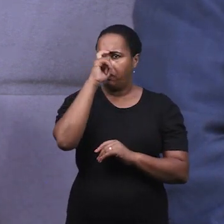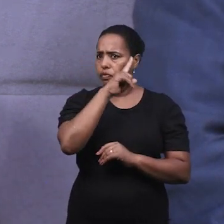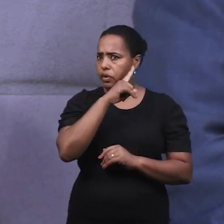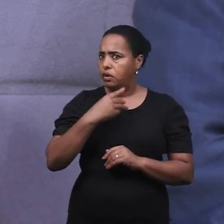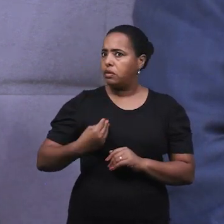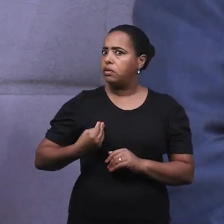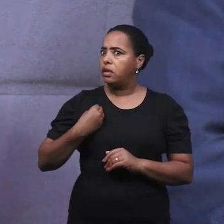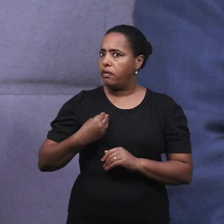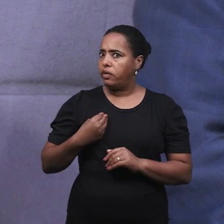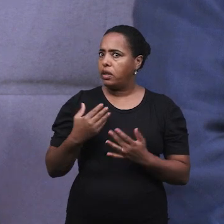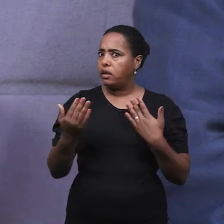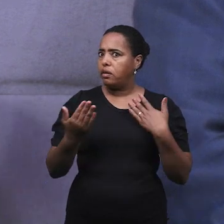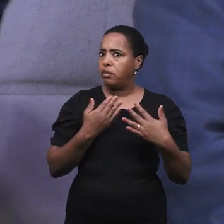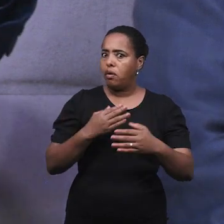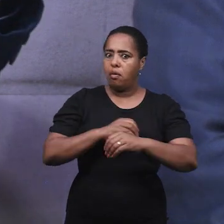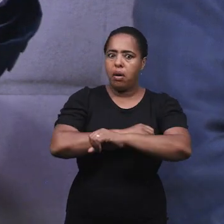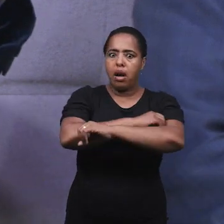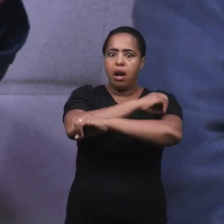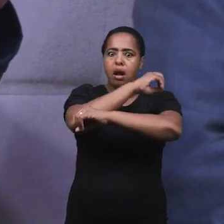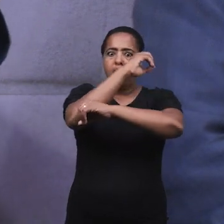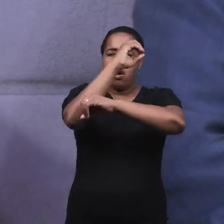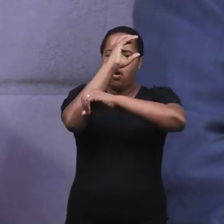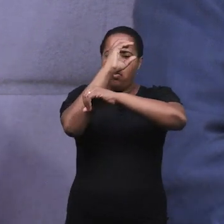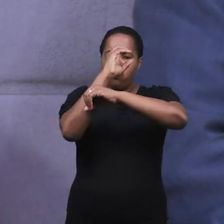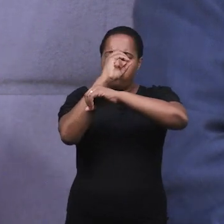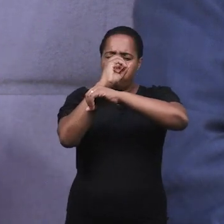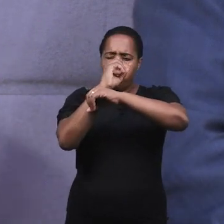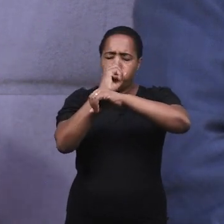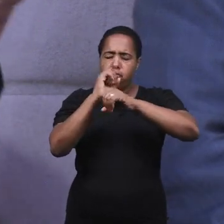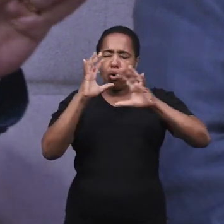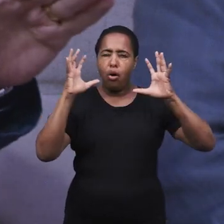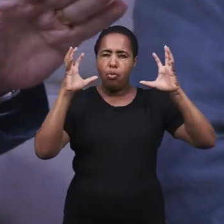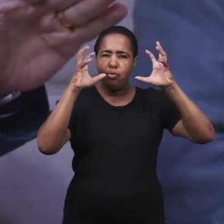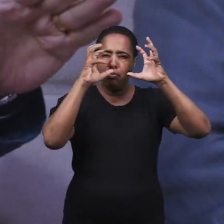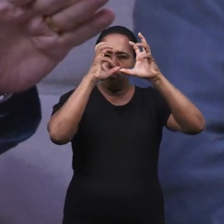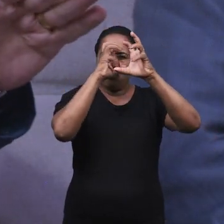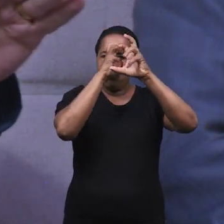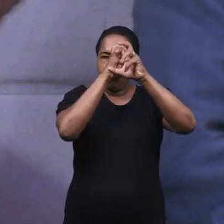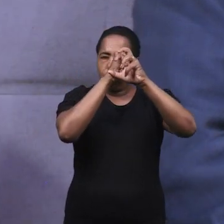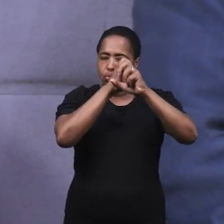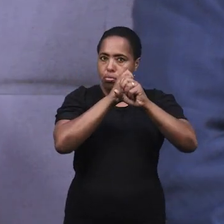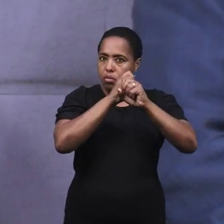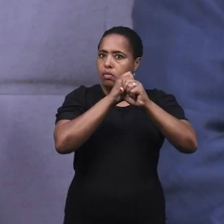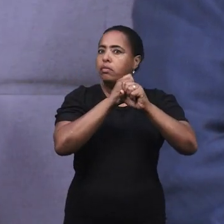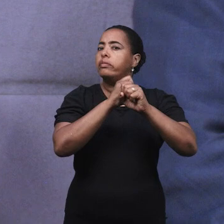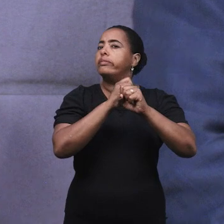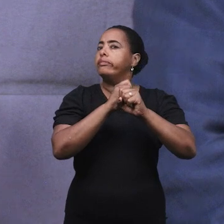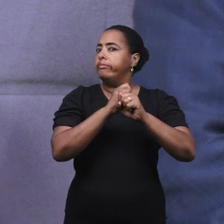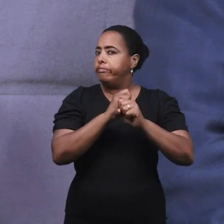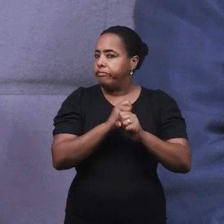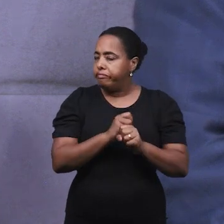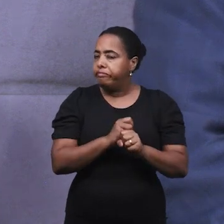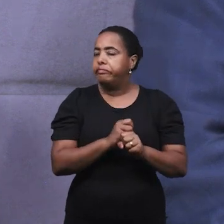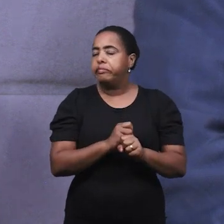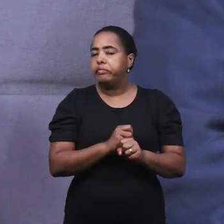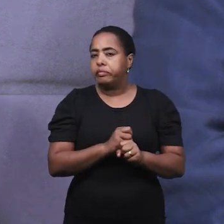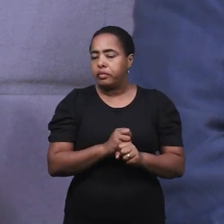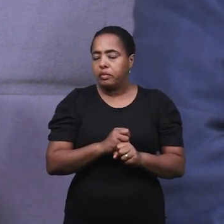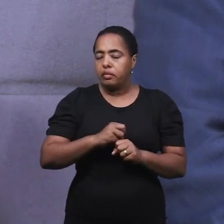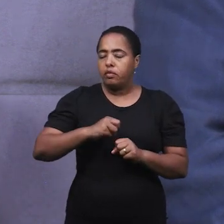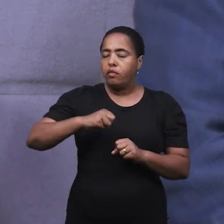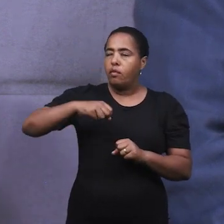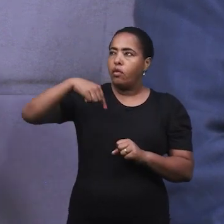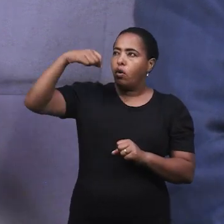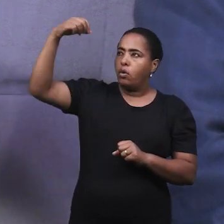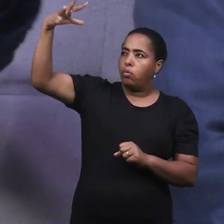donc les choses, enfin, le soleil se couche, la lumière, il paraît qu'elle s'éteigne, n'est-ce pas? Il n'y a que